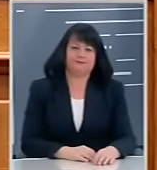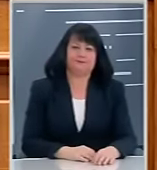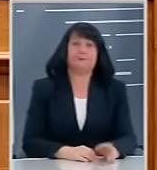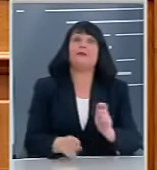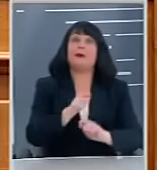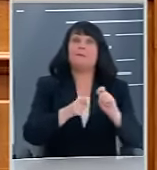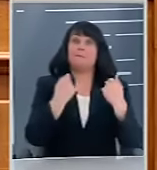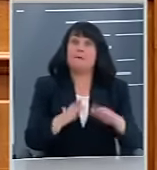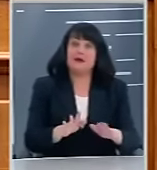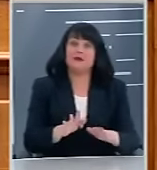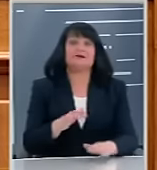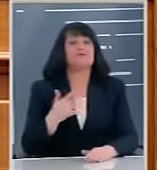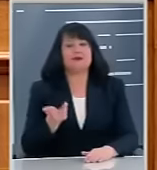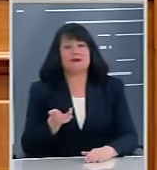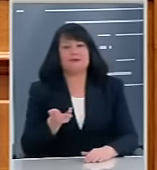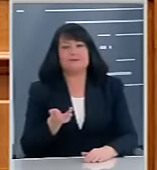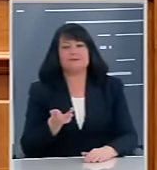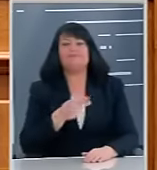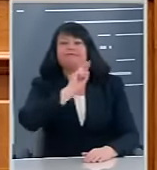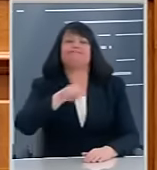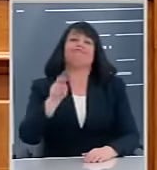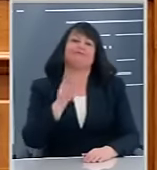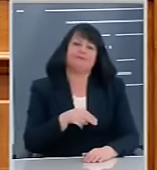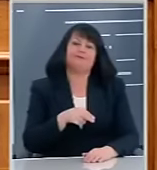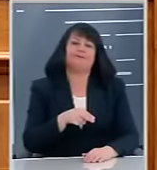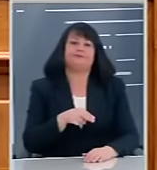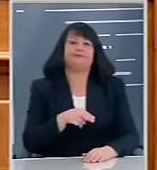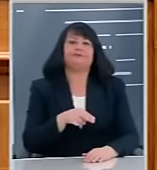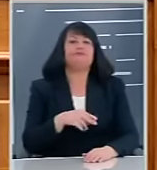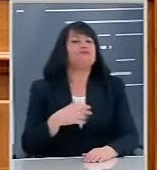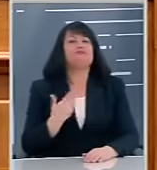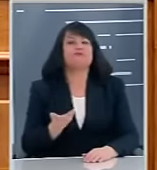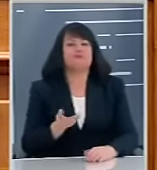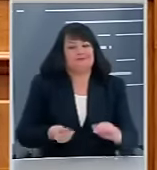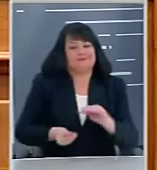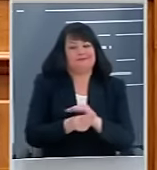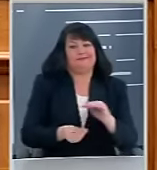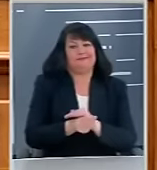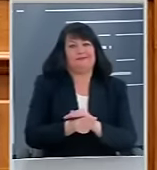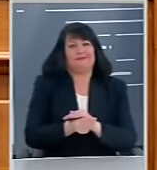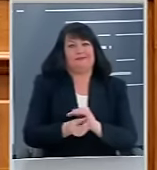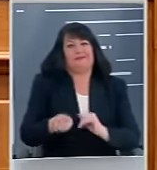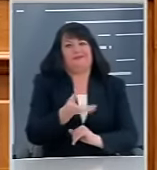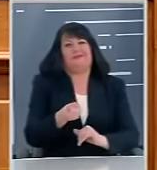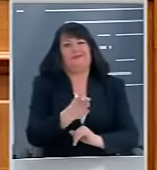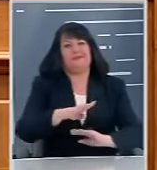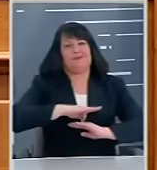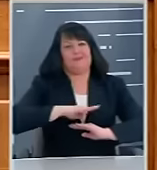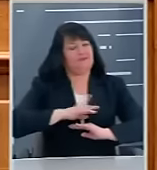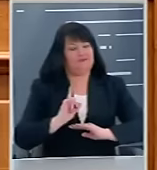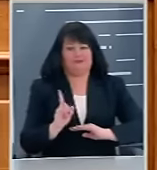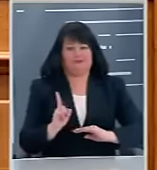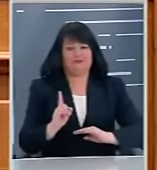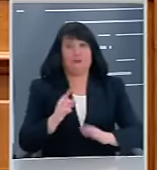Προχωρήσαμε σε κατάργηση των ρουσφετιών στους στρατεύσιμους, με αποτέλεσμα να